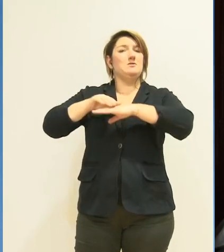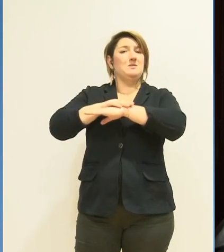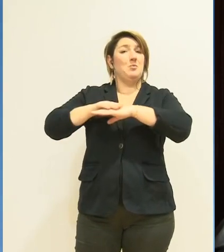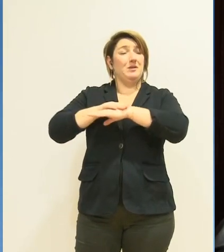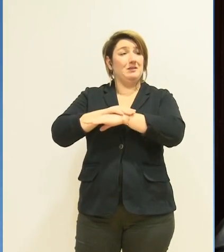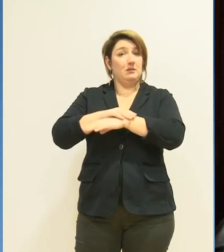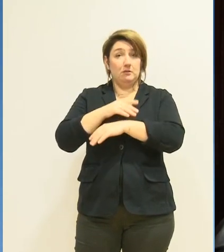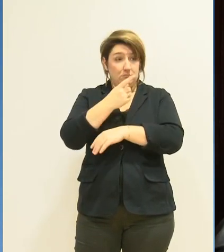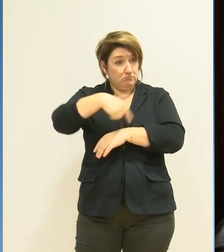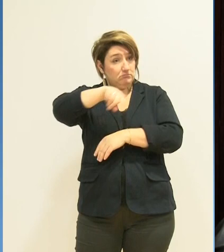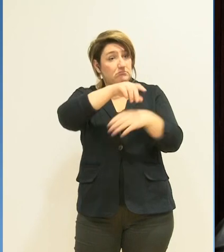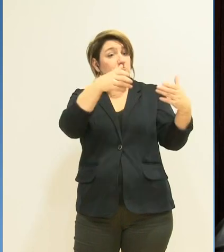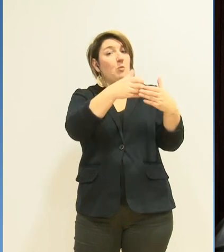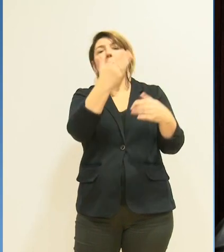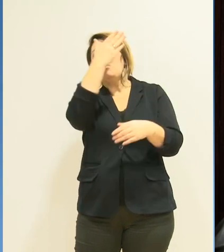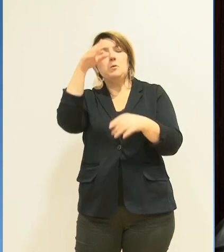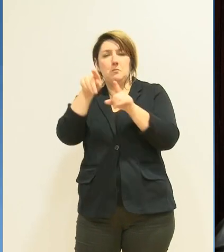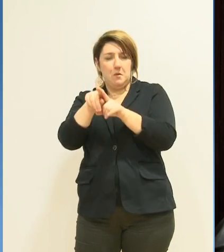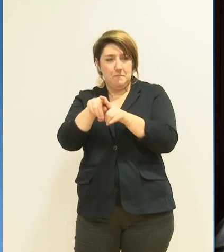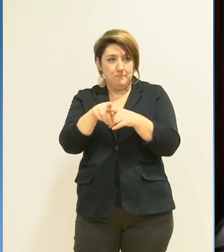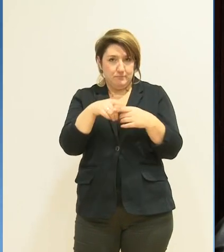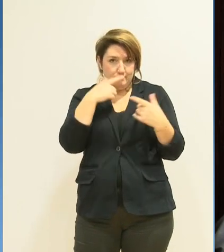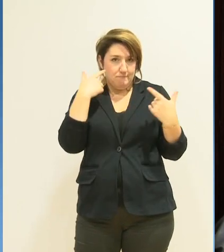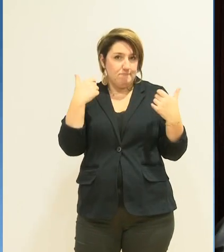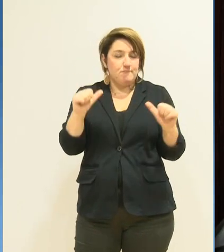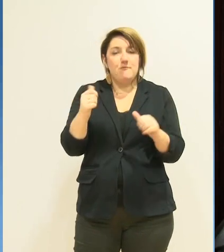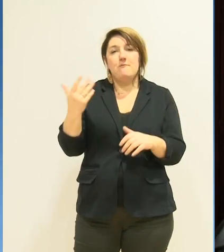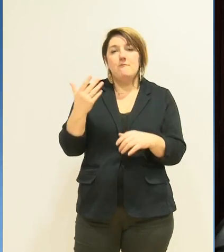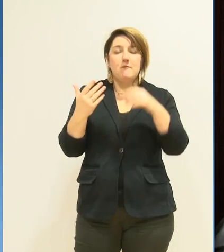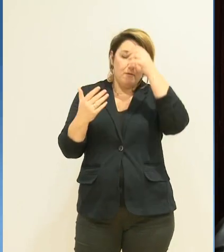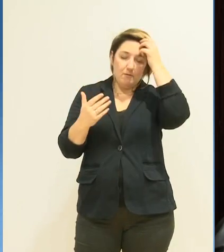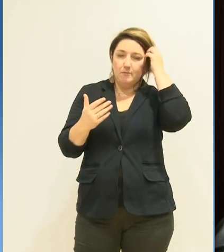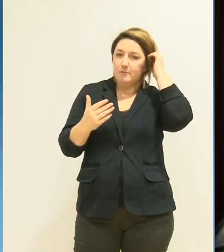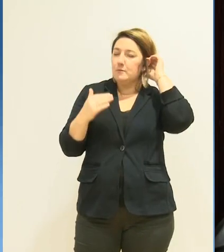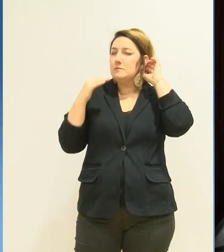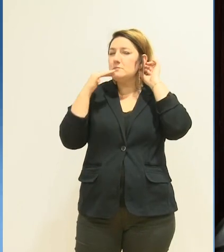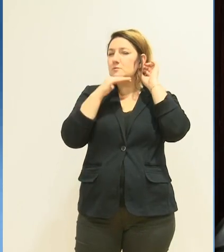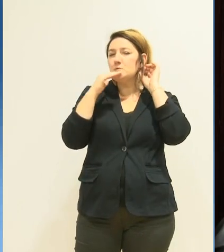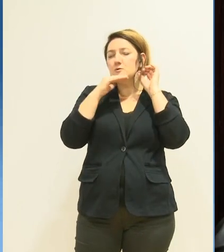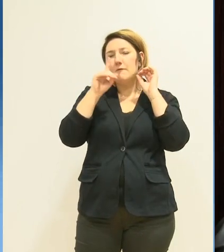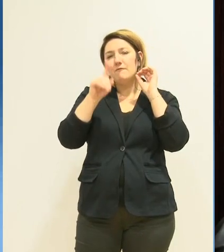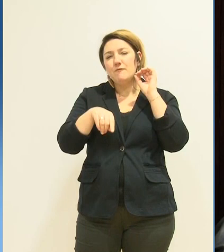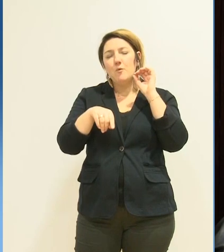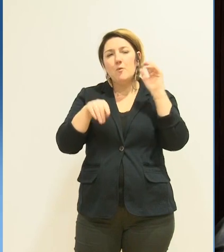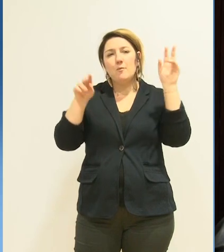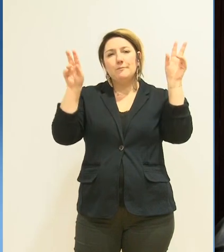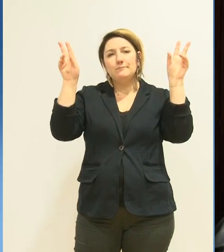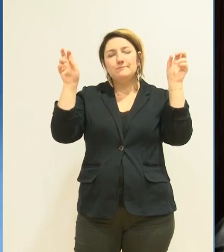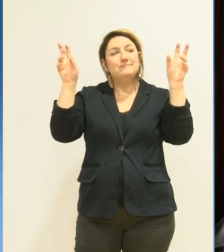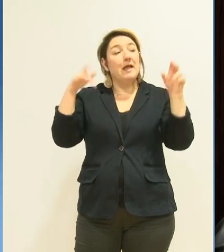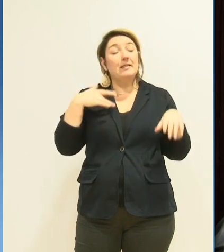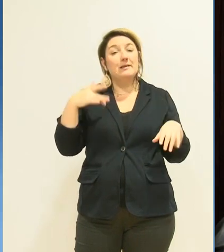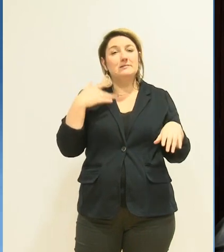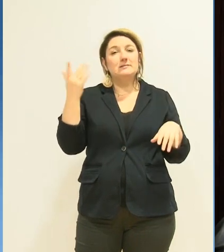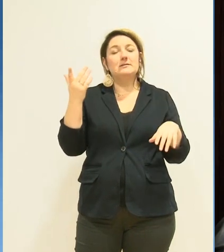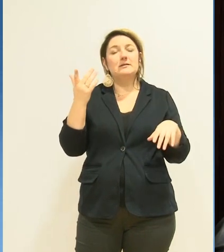l'extrême urgence de concilier et la citation est intéressante les fins de mois autant que